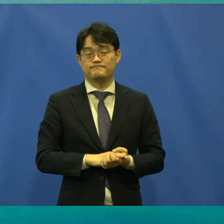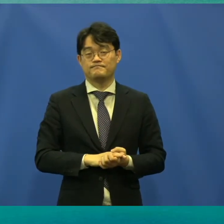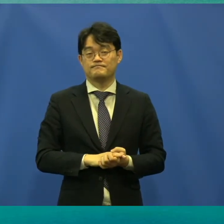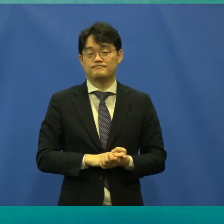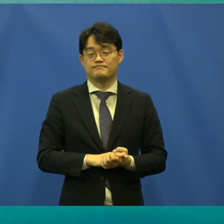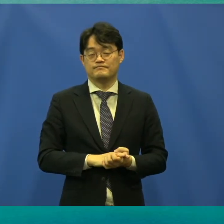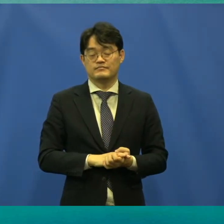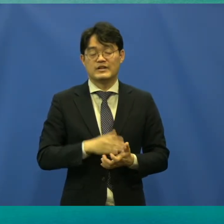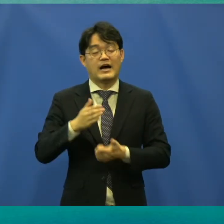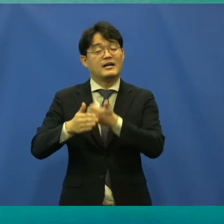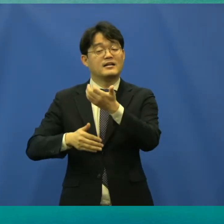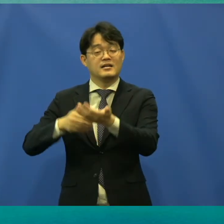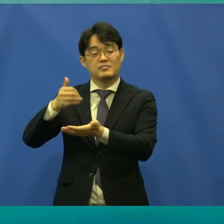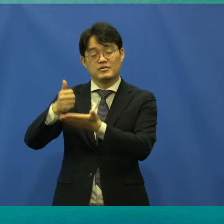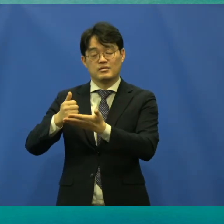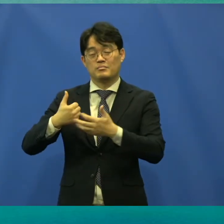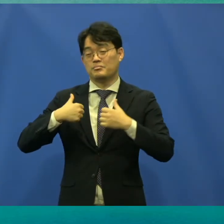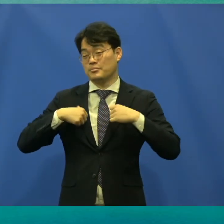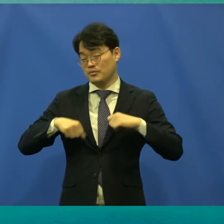하나님은 포기하고 싶어 하지 않습니다.